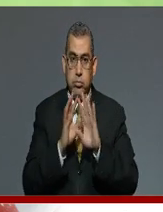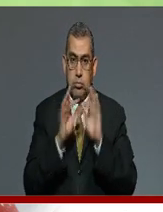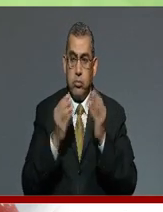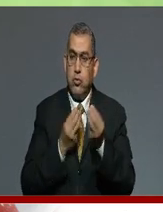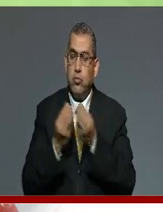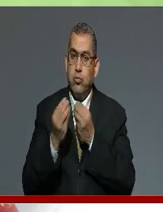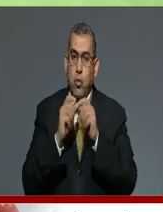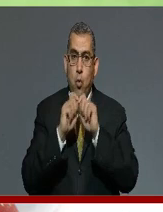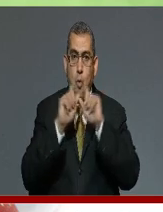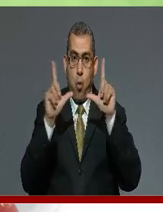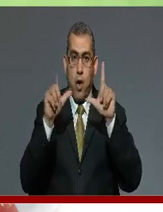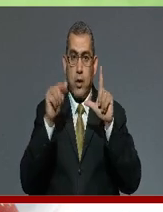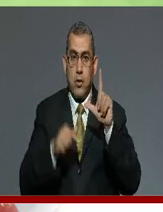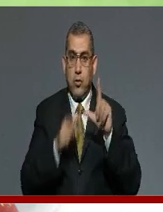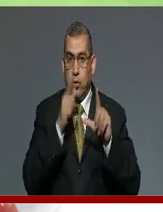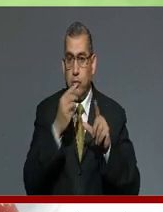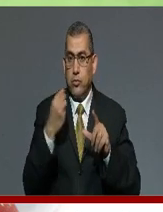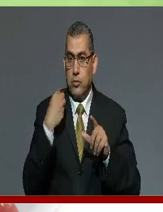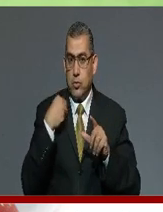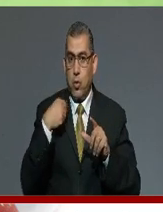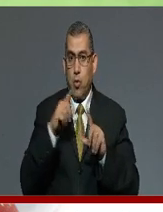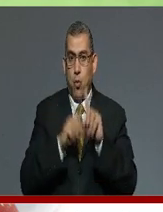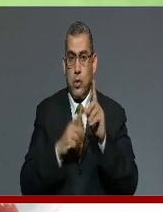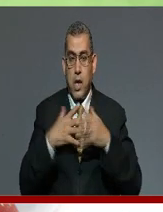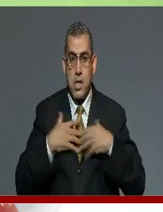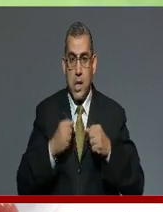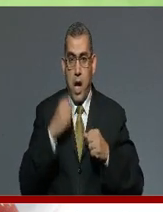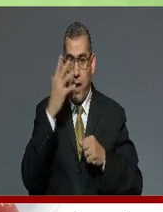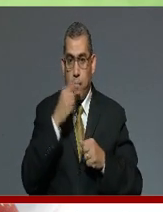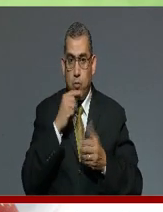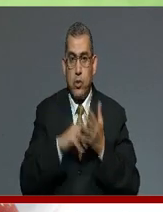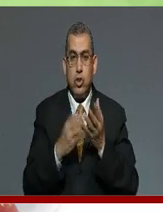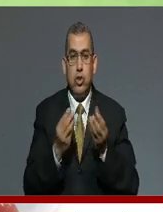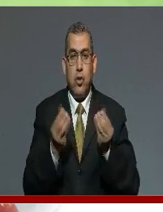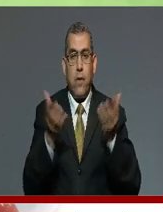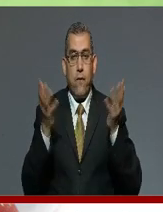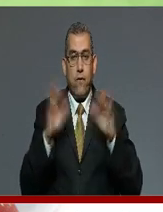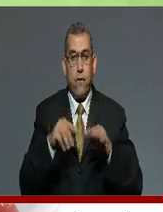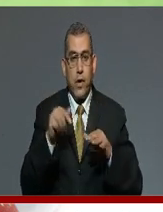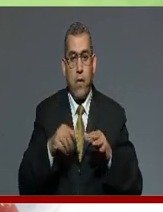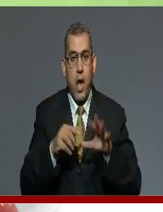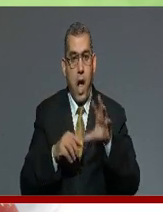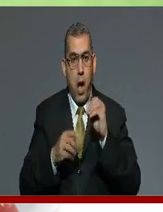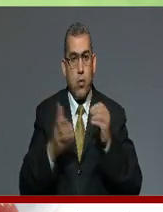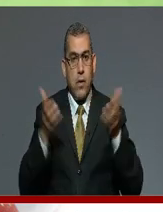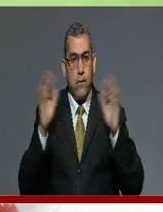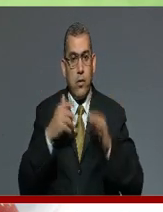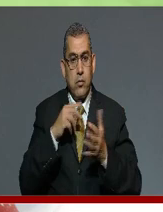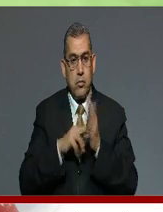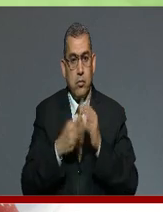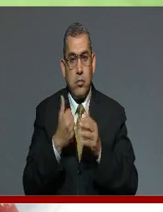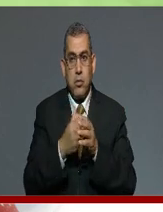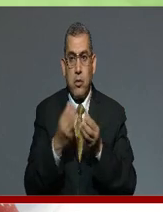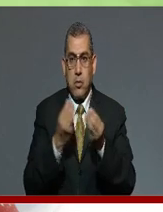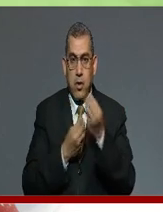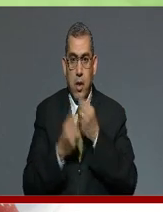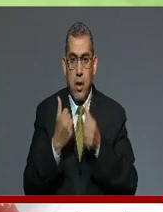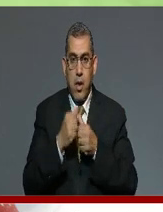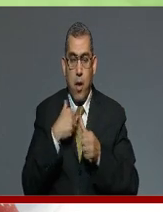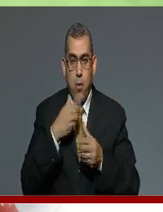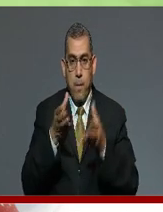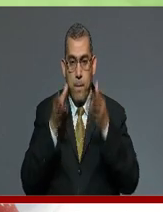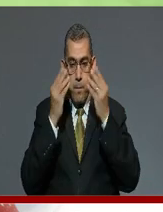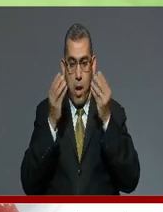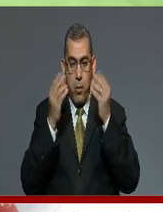واضحا قال لي وزير الصحه الافريقي ان هناك كثير من الشركاء الذين ياتون اليه ويقدمه معلومات عن